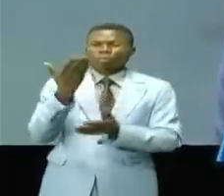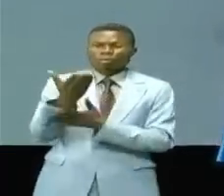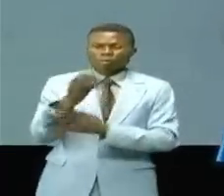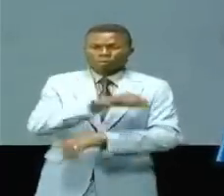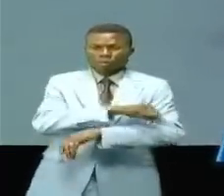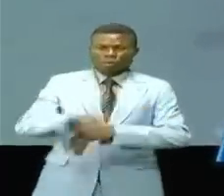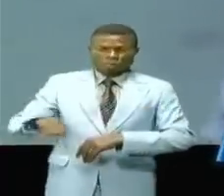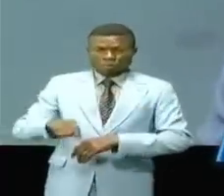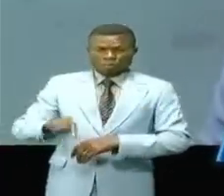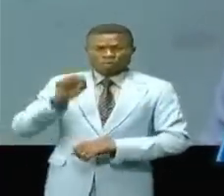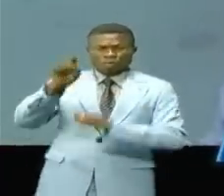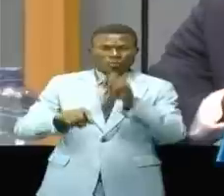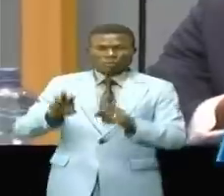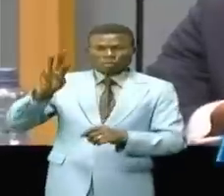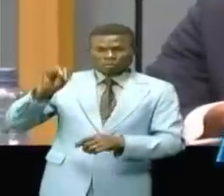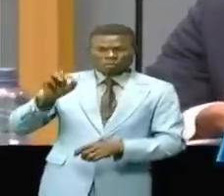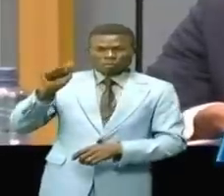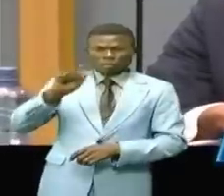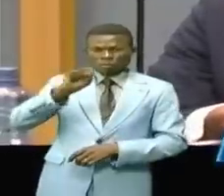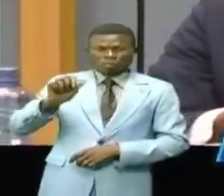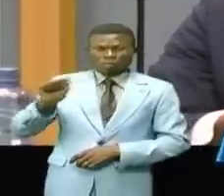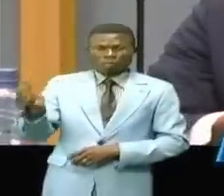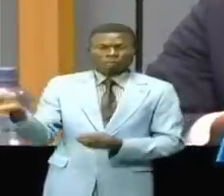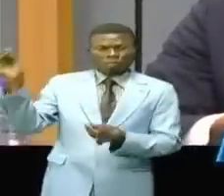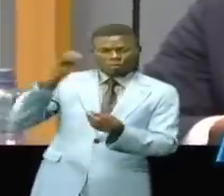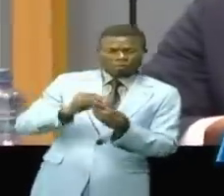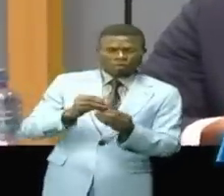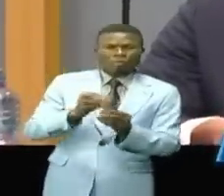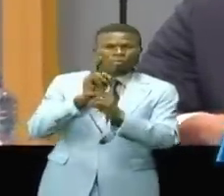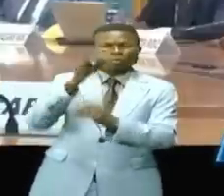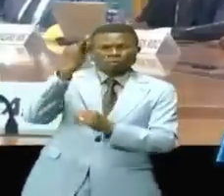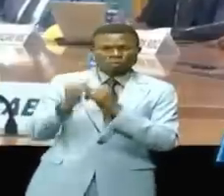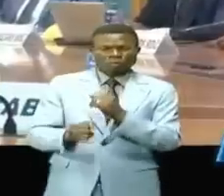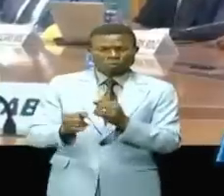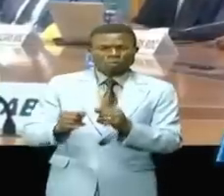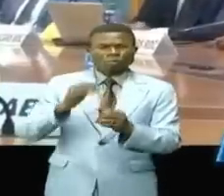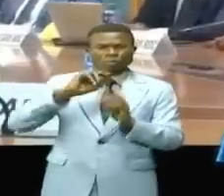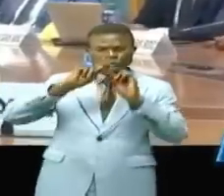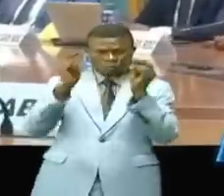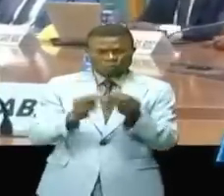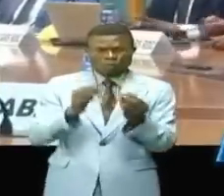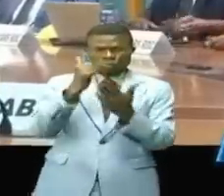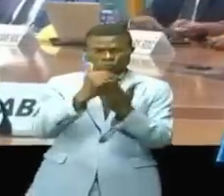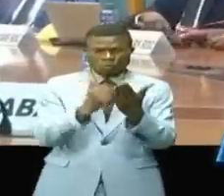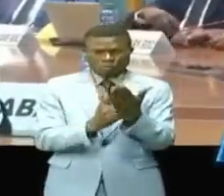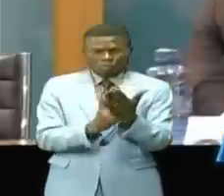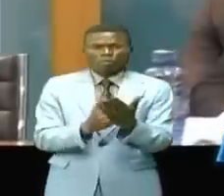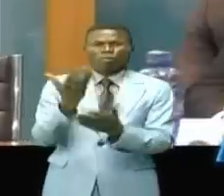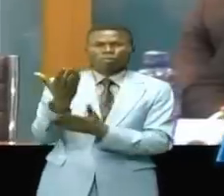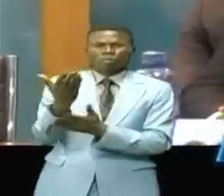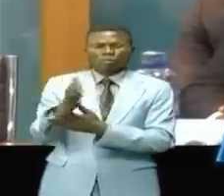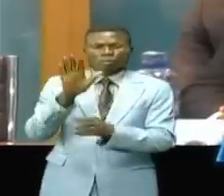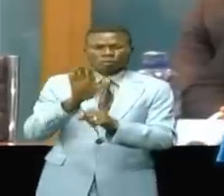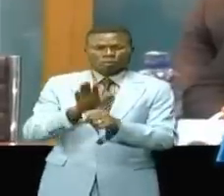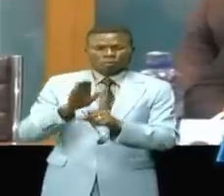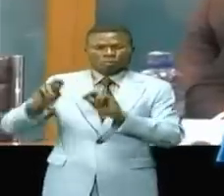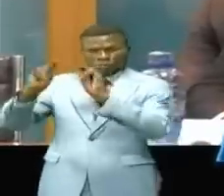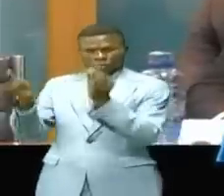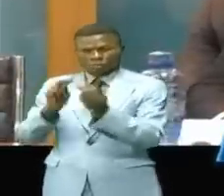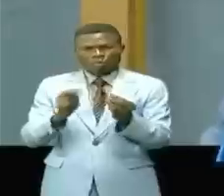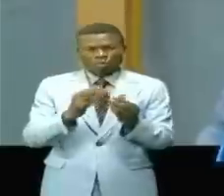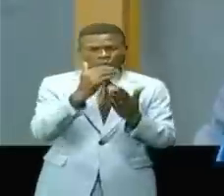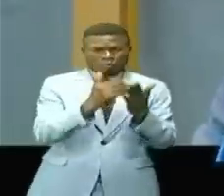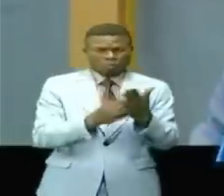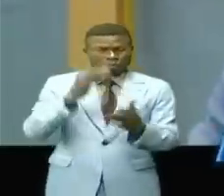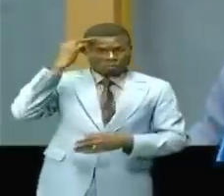cabinet d'audit Mazar d'intégrer dans le rapport final la série des recommandations formulées par les différentes parties prenantes telles